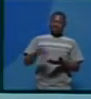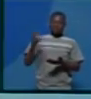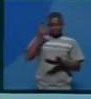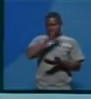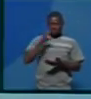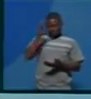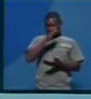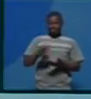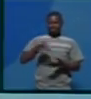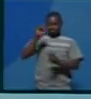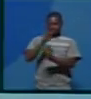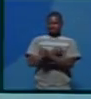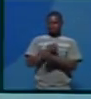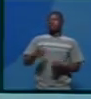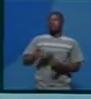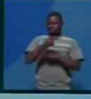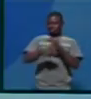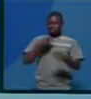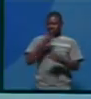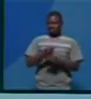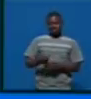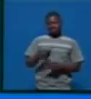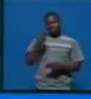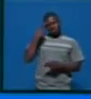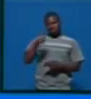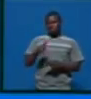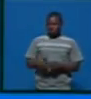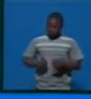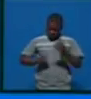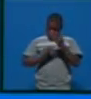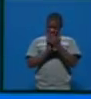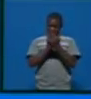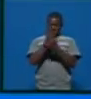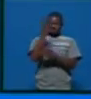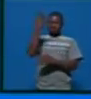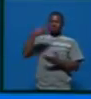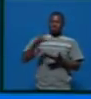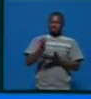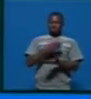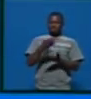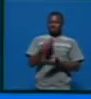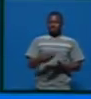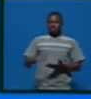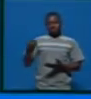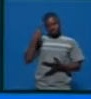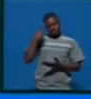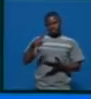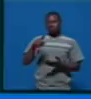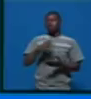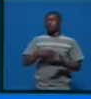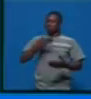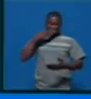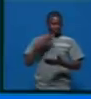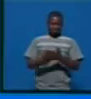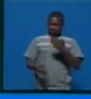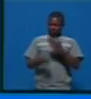de promotion des pôles de croissance pour booster la contribution de ces outils à l'édification d'une économie nationale